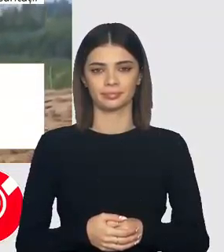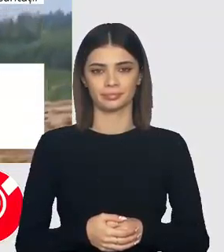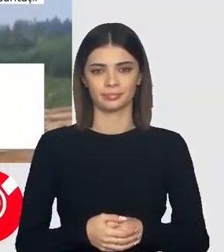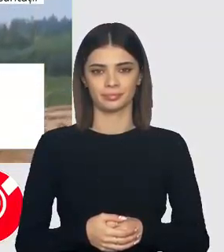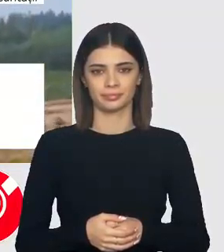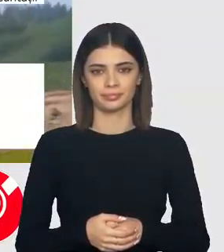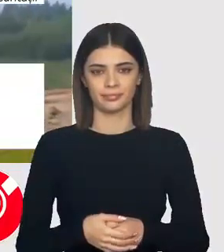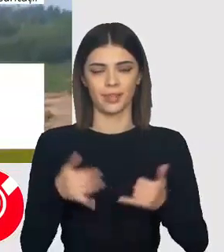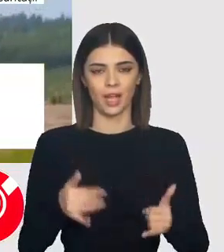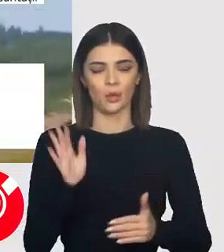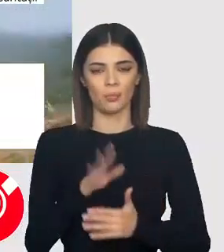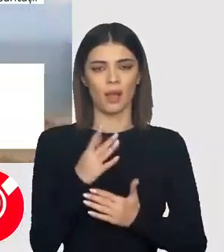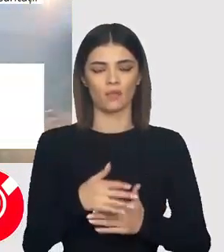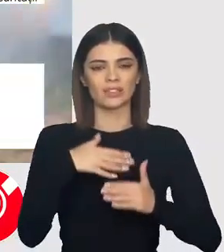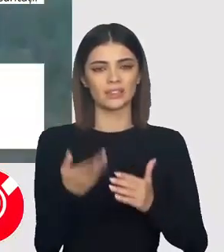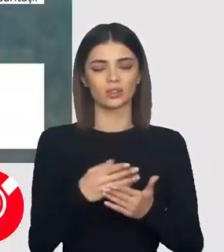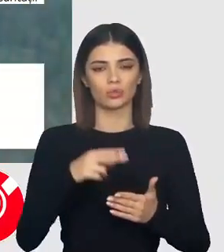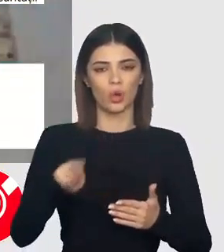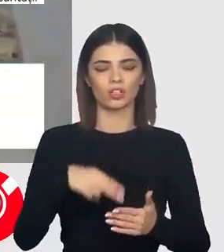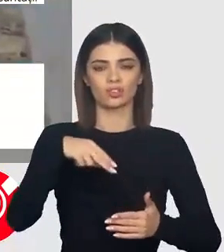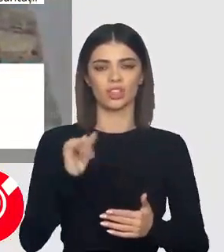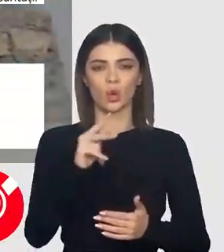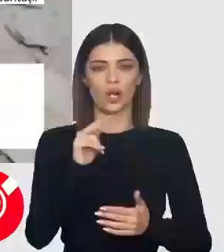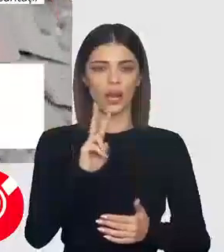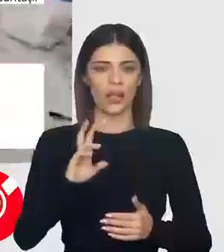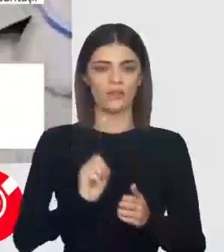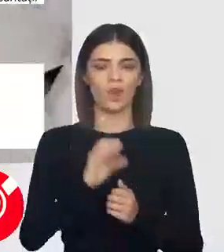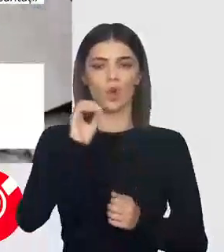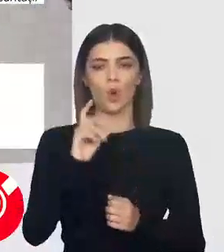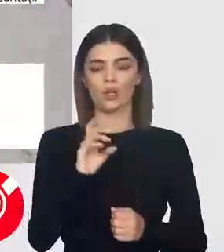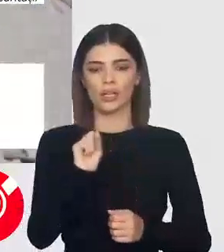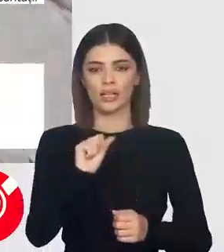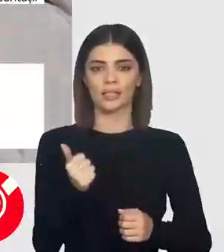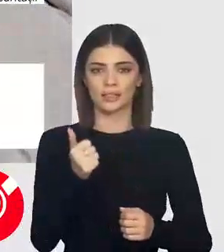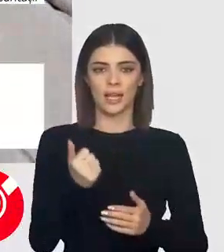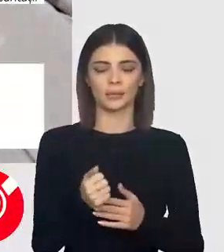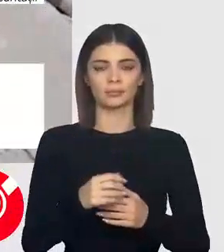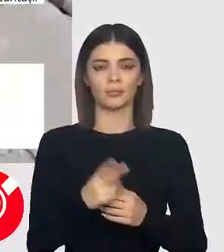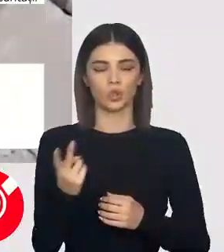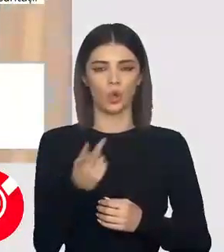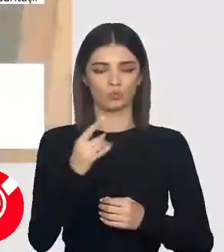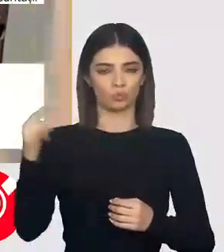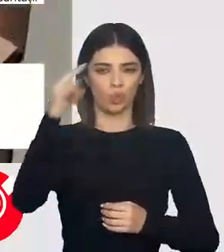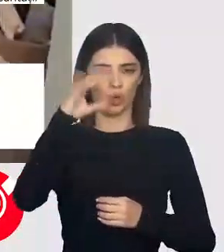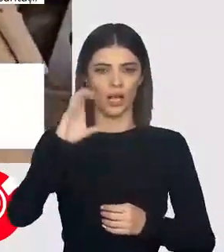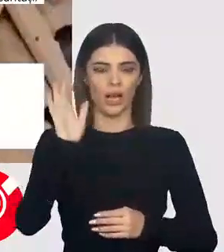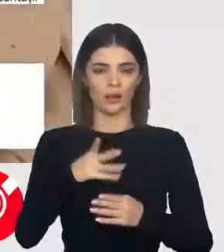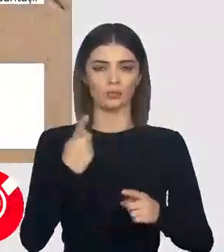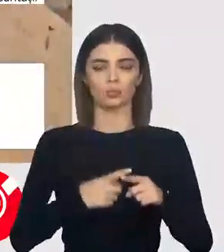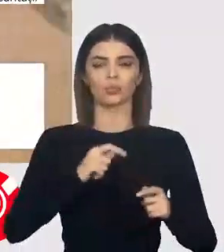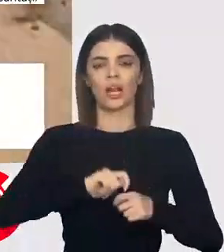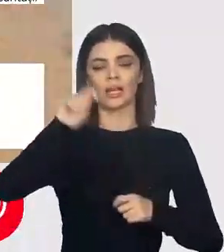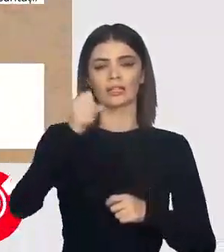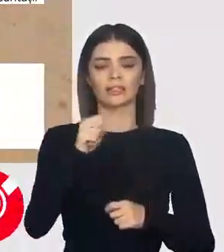au fost doborâte deasupra regiunilor Nicolaev, Odessa, Jutomir și Khmelnytskyi. Au fost lansate și rachete S-300